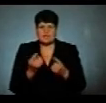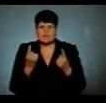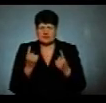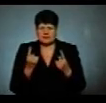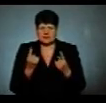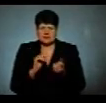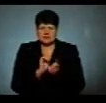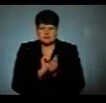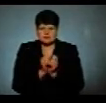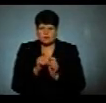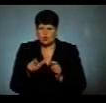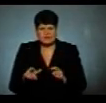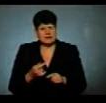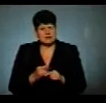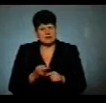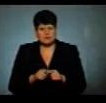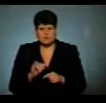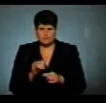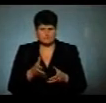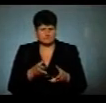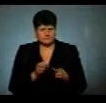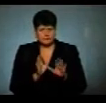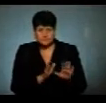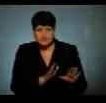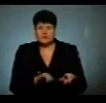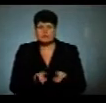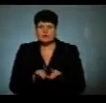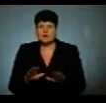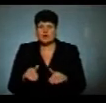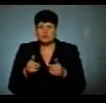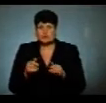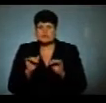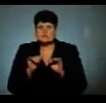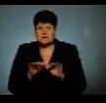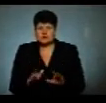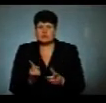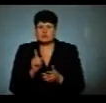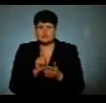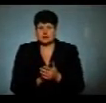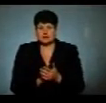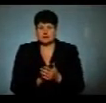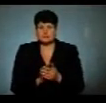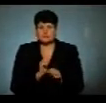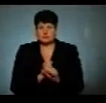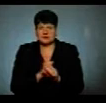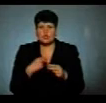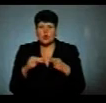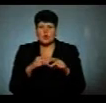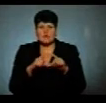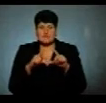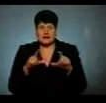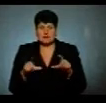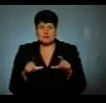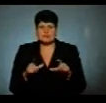скупчення людей може бути дуже негативним. Також рекомендовано певні заходи, які мають жити торгівельні супермаркети, які